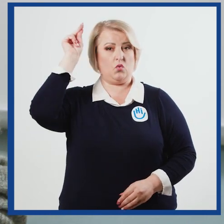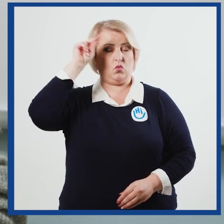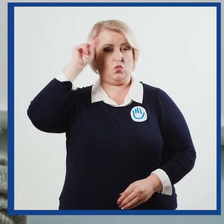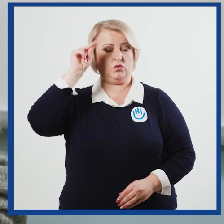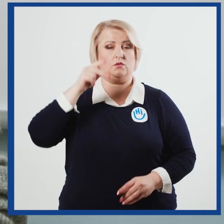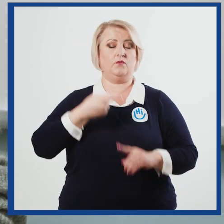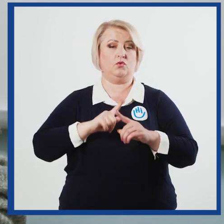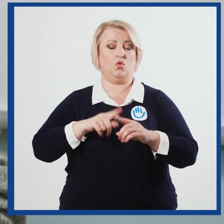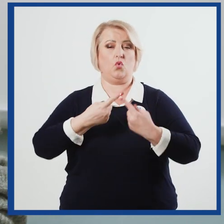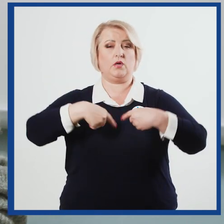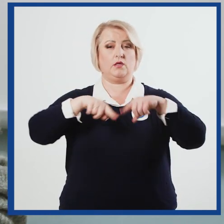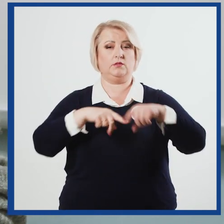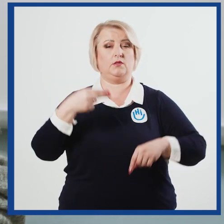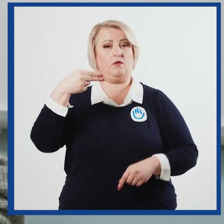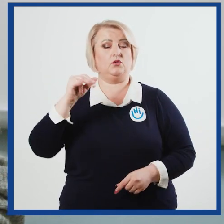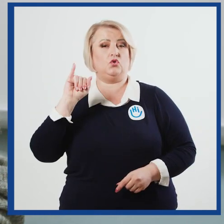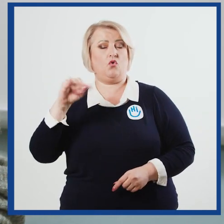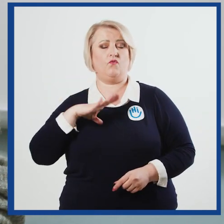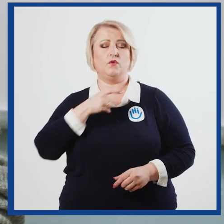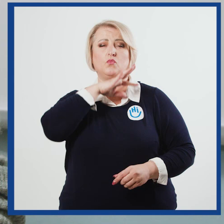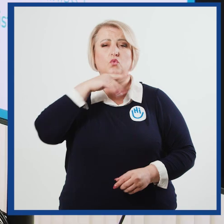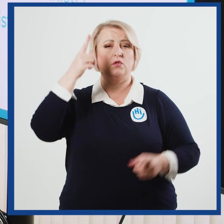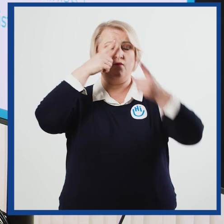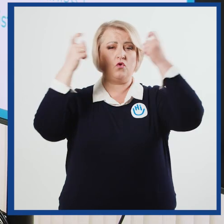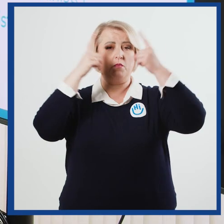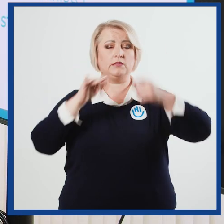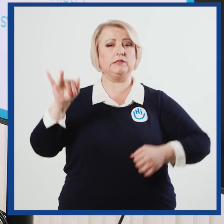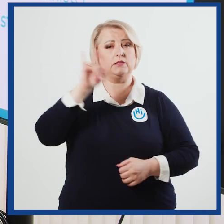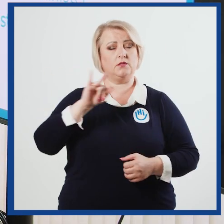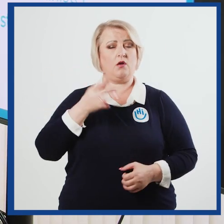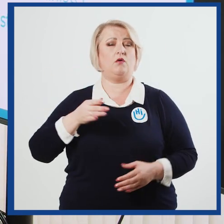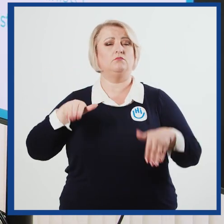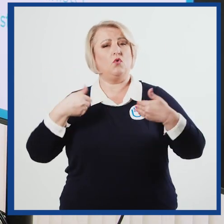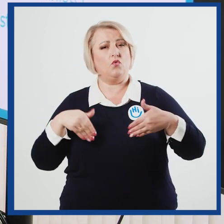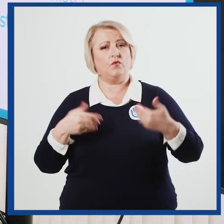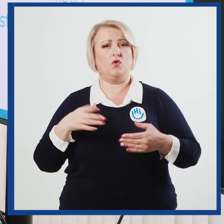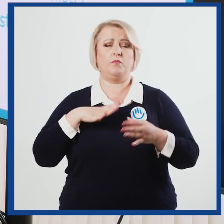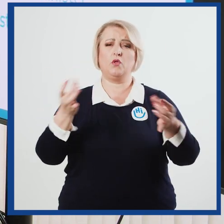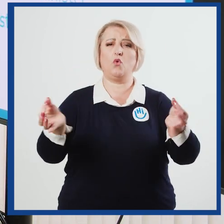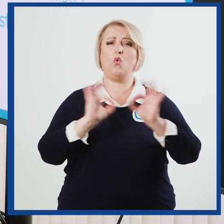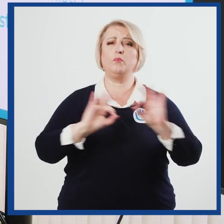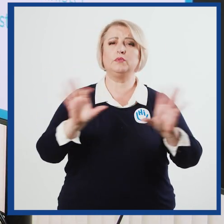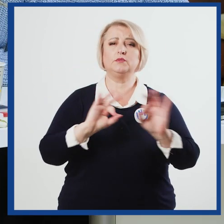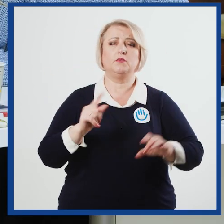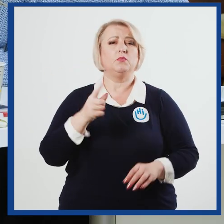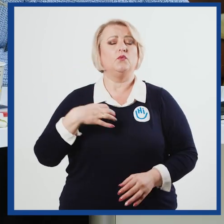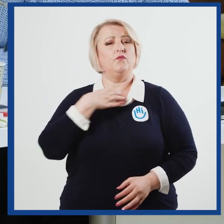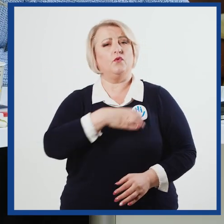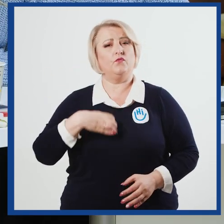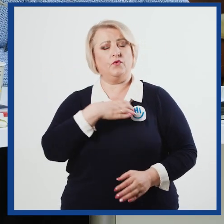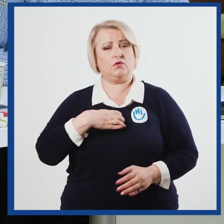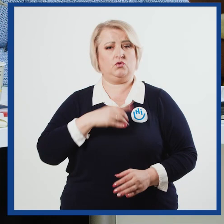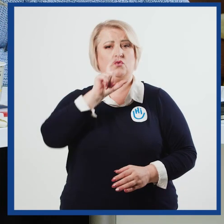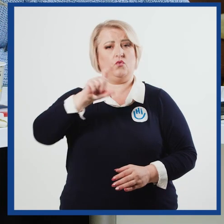utilă. S-a explicat de ce este important ajutor umanitar, incluziunea persoanelor cu dizabilități.